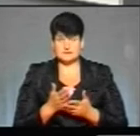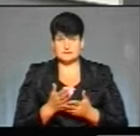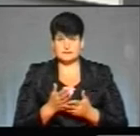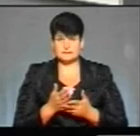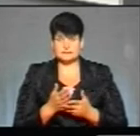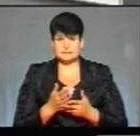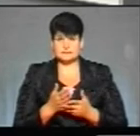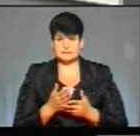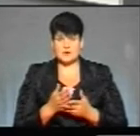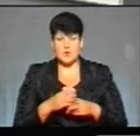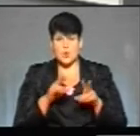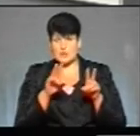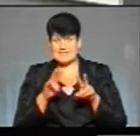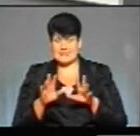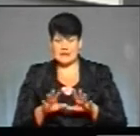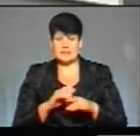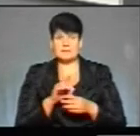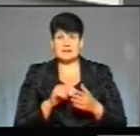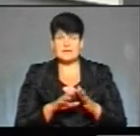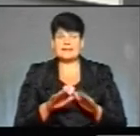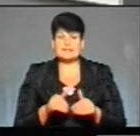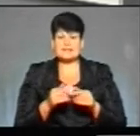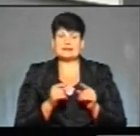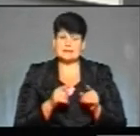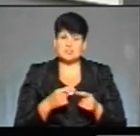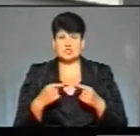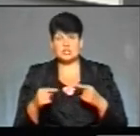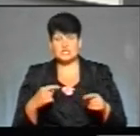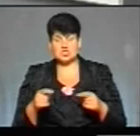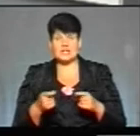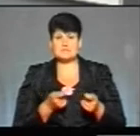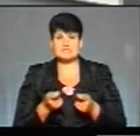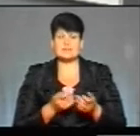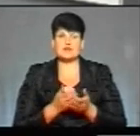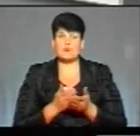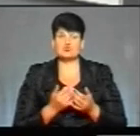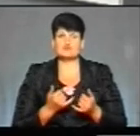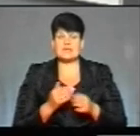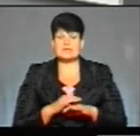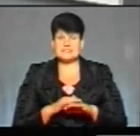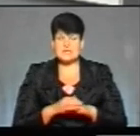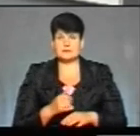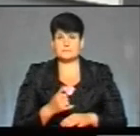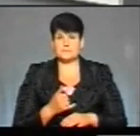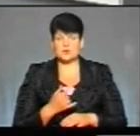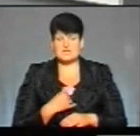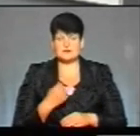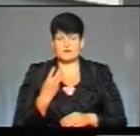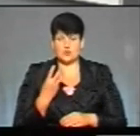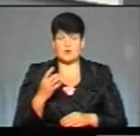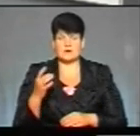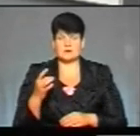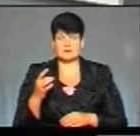скажімо так, розглядалося питання щодо надання тих чи інших адміністративних послуг для населення, нас в трьохрівневому